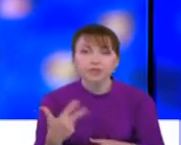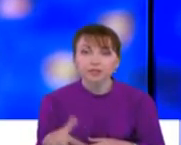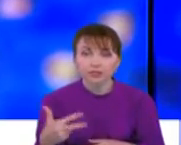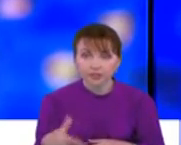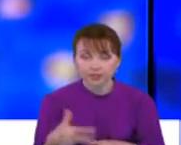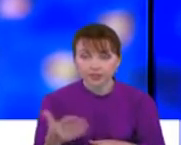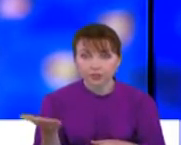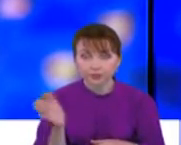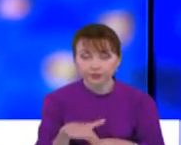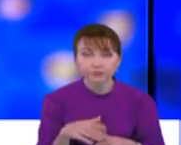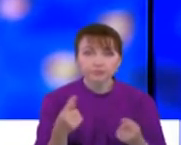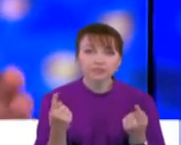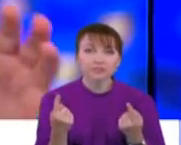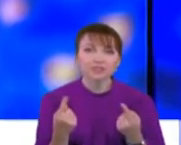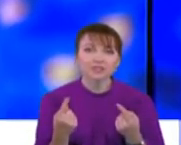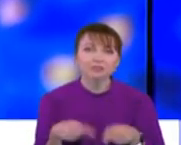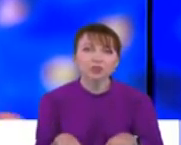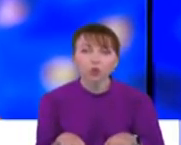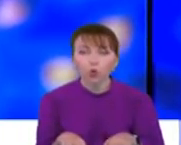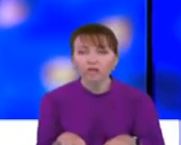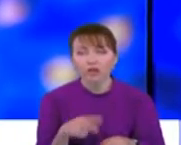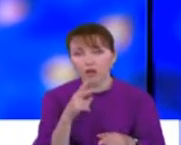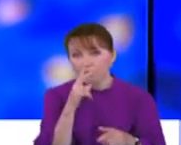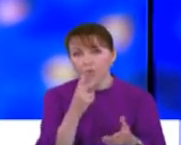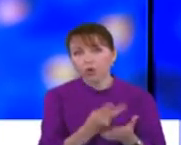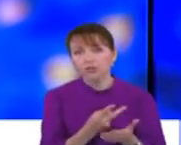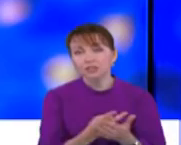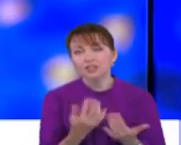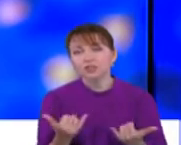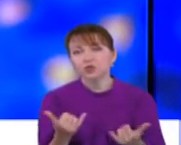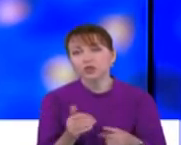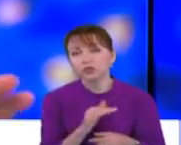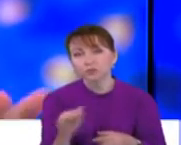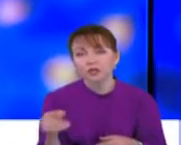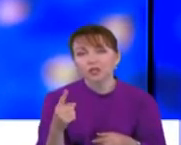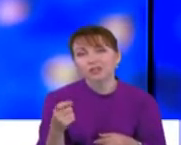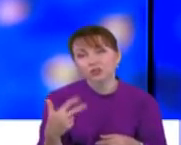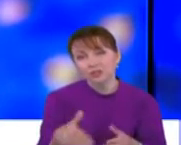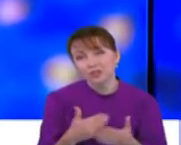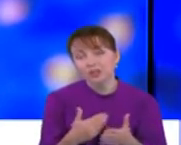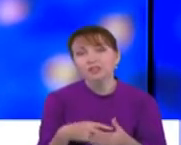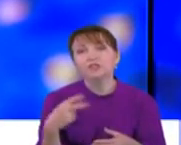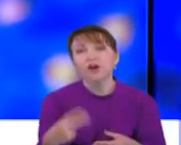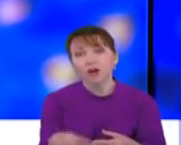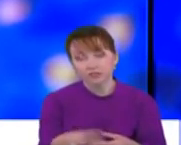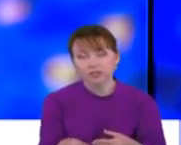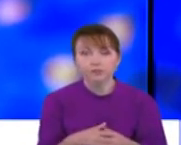вночі збиткових там показники на сучасному рівні з 130 десь 20.